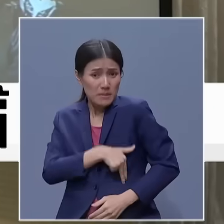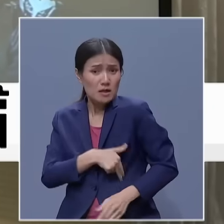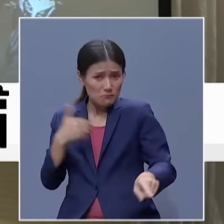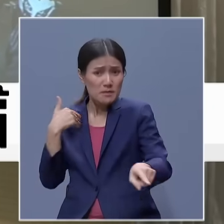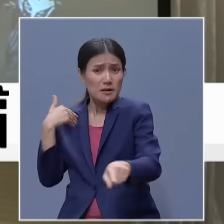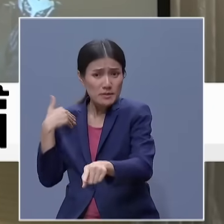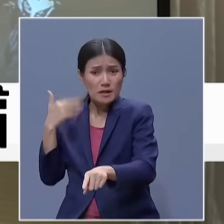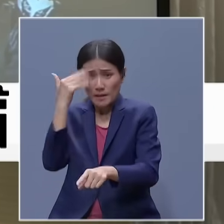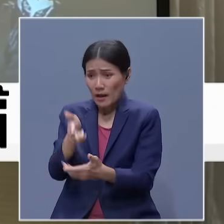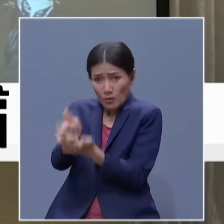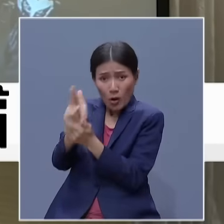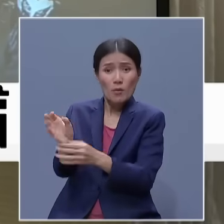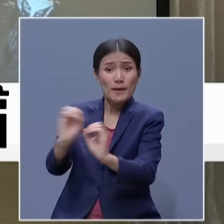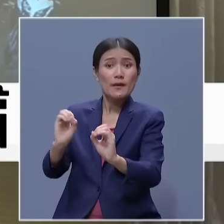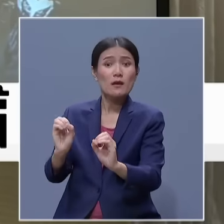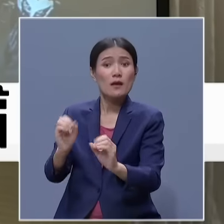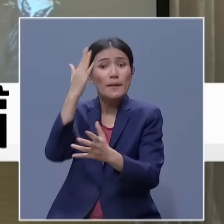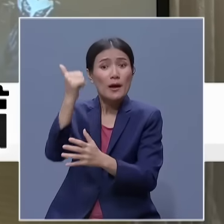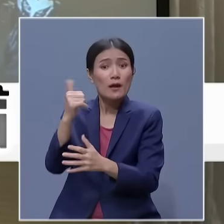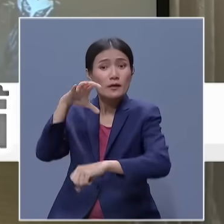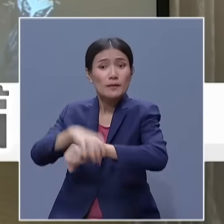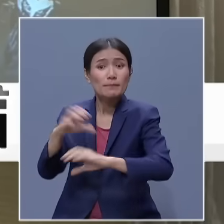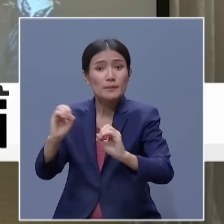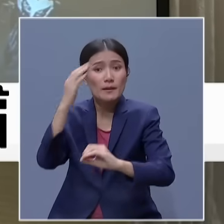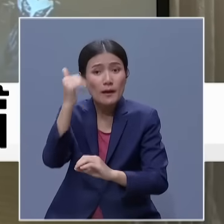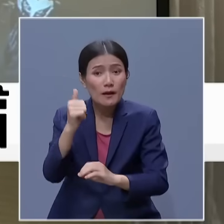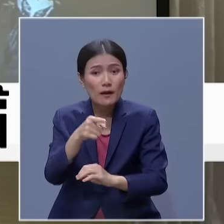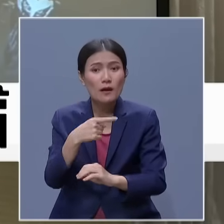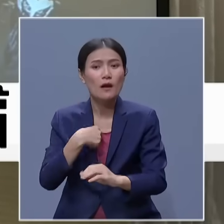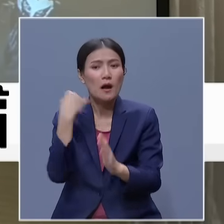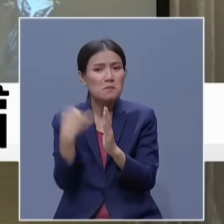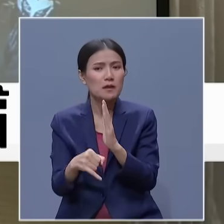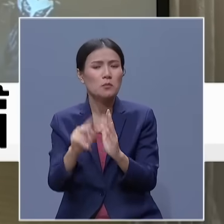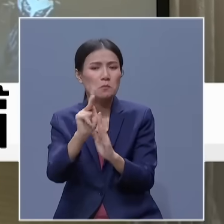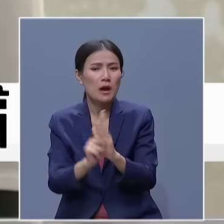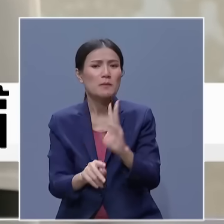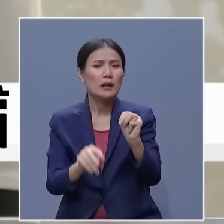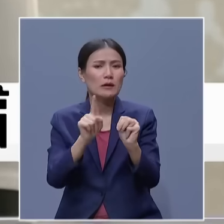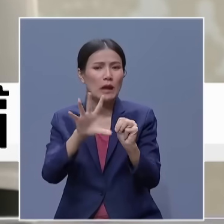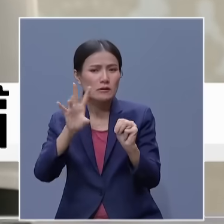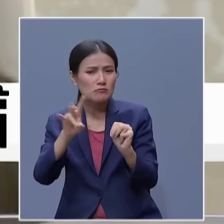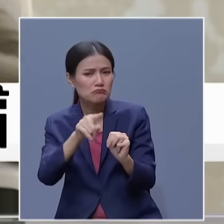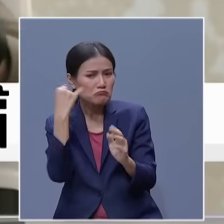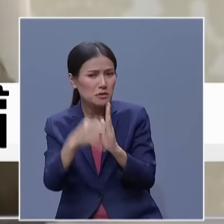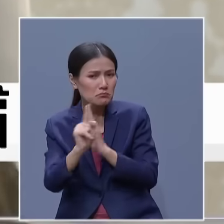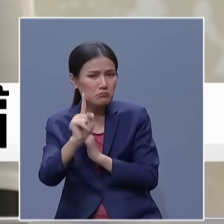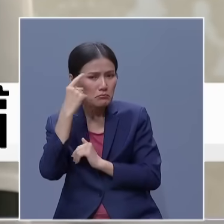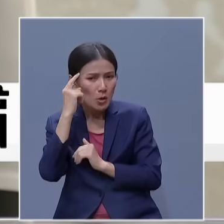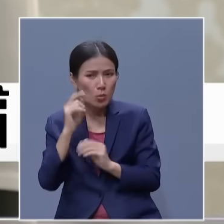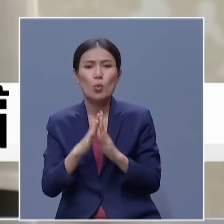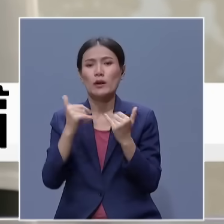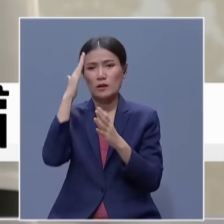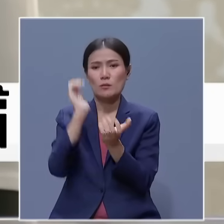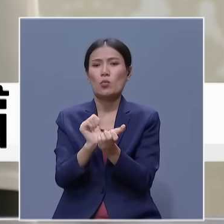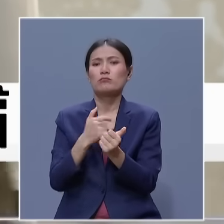ความผิดมาตรา157แล้วเว้นการปฏิบัติหน้าที่หรือไม่ก็ว่ากันไปนะครับโดยท่านรองโจ๊กท่านบอกนะครับว่าภาพแรกสิ่งที่สังคมสงสั